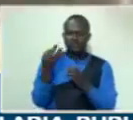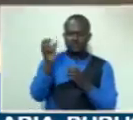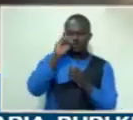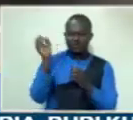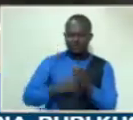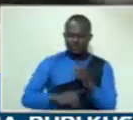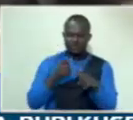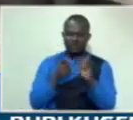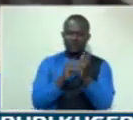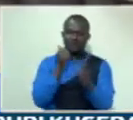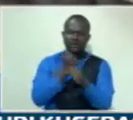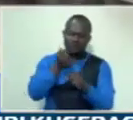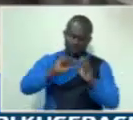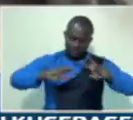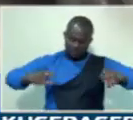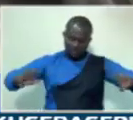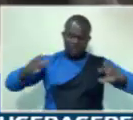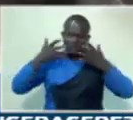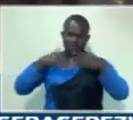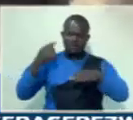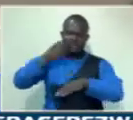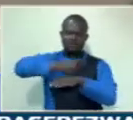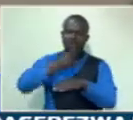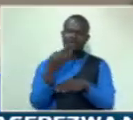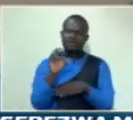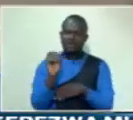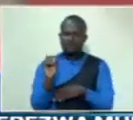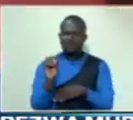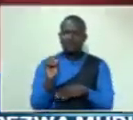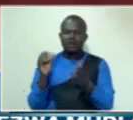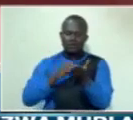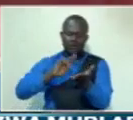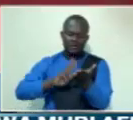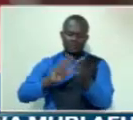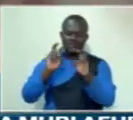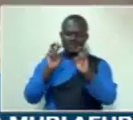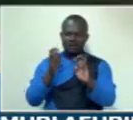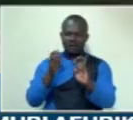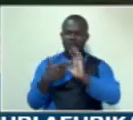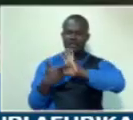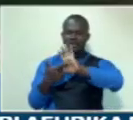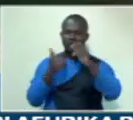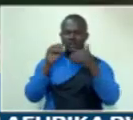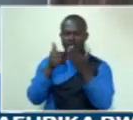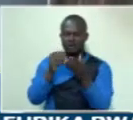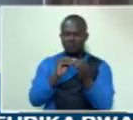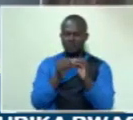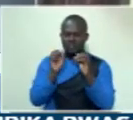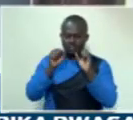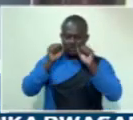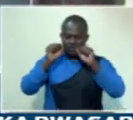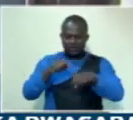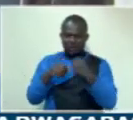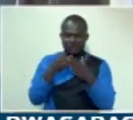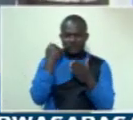69.3% gusa abakoze ubwo bushakashatsi bw'amazi iminsi 300 banemeza ko byagaragaye ko iyo mibare ishoboka ari uko